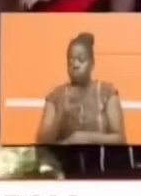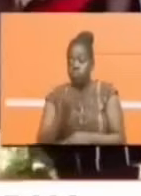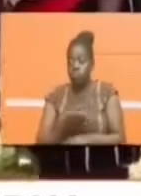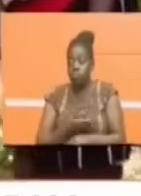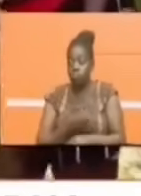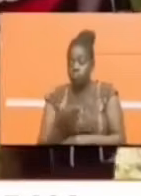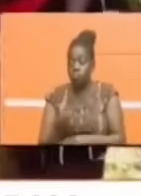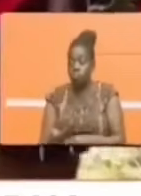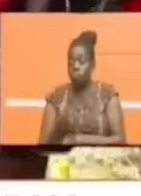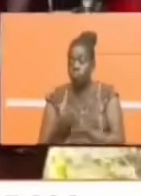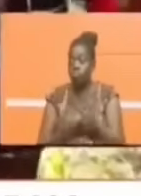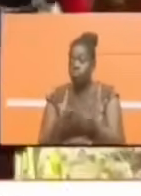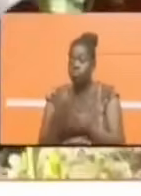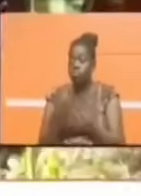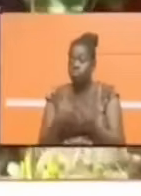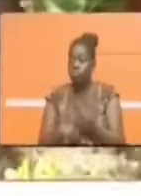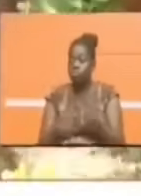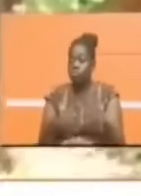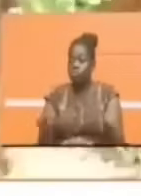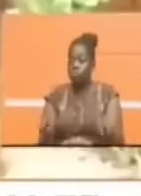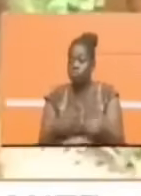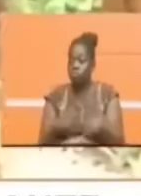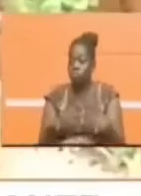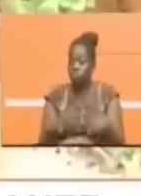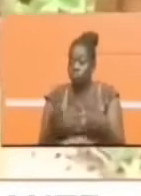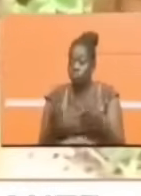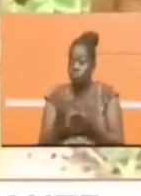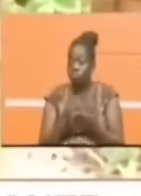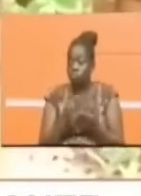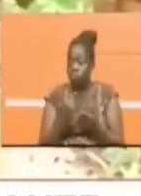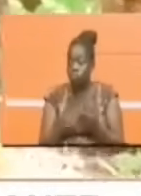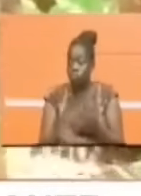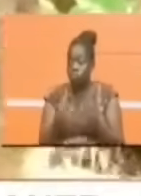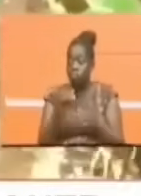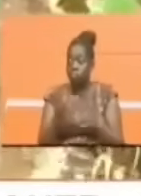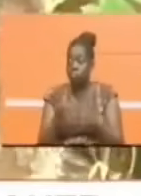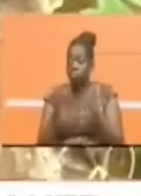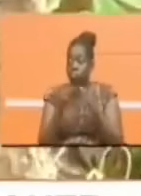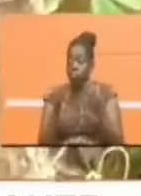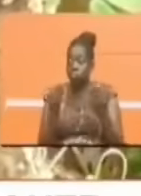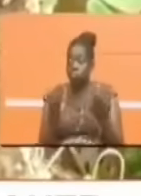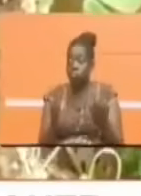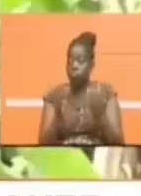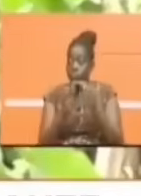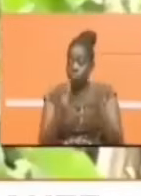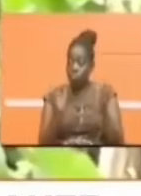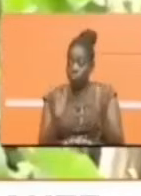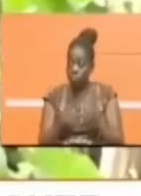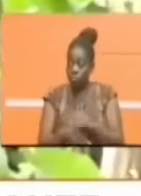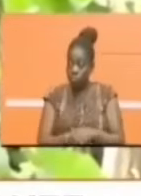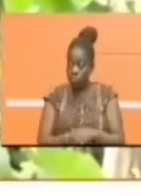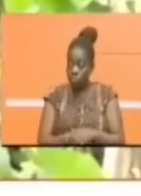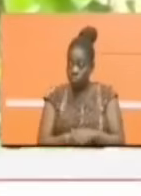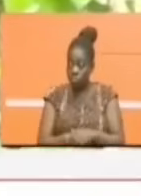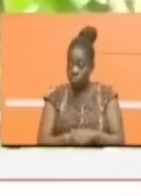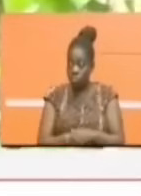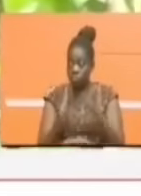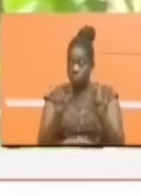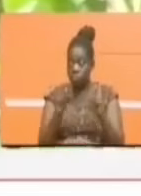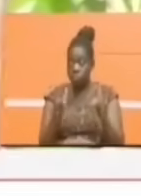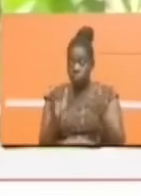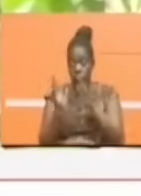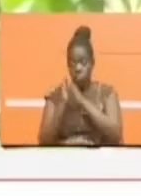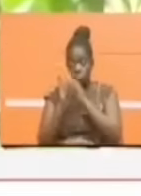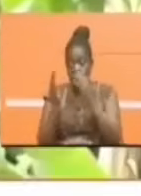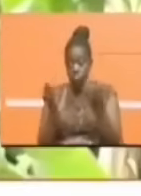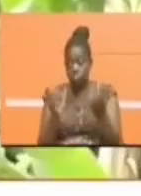mukazi abapangisa betusanze bagambye nti bali ku bunkenke olwendo luli teziri makaka ne basaba wabeerewo obwenkanya bannange nedda tetukyebaka kati